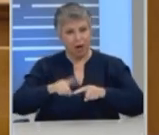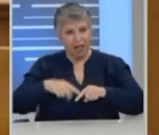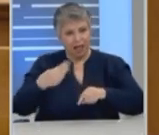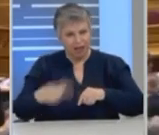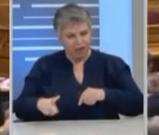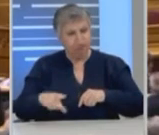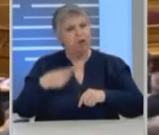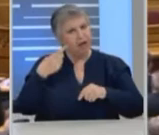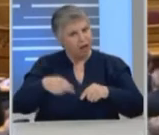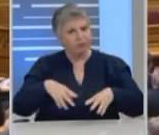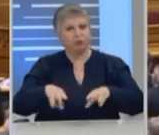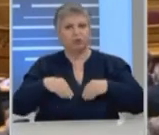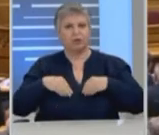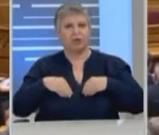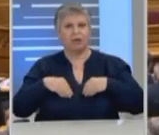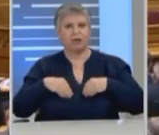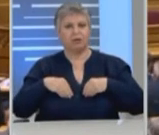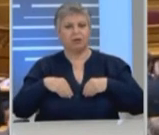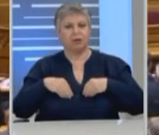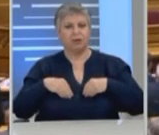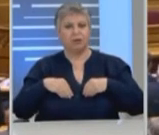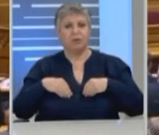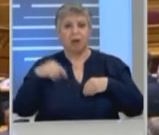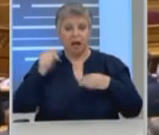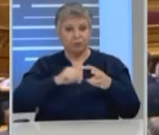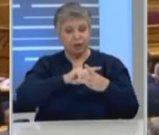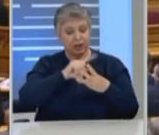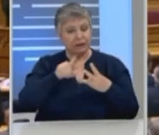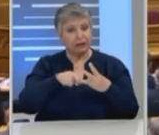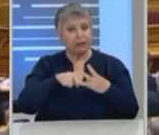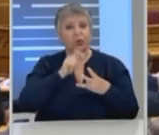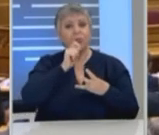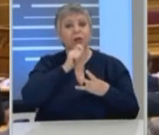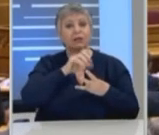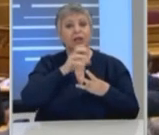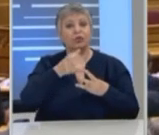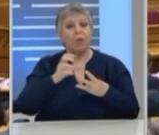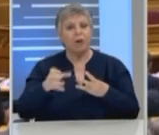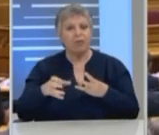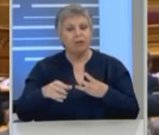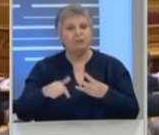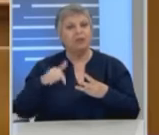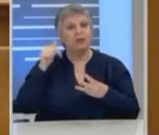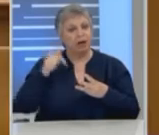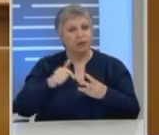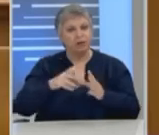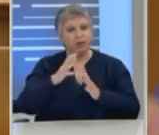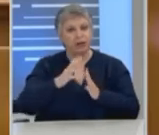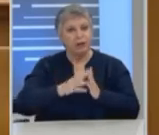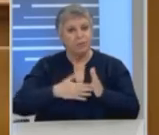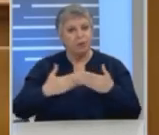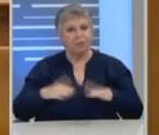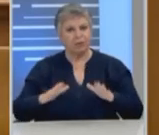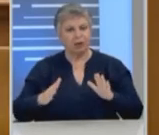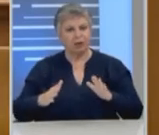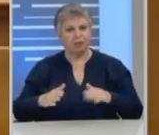τοποθέτηση αυτή. Τριών σημαντικών ομάδων, πολιτικών ομάδων. Εσείς κύριε Μητσοτάκη, δεν λέω για το